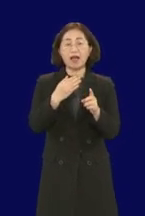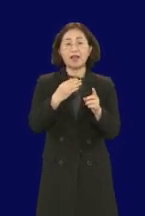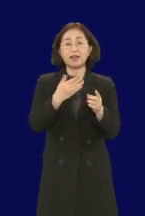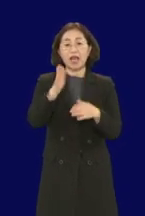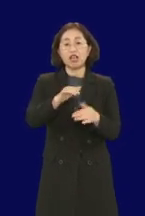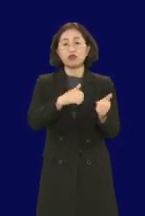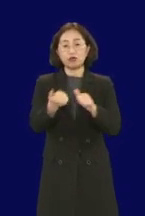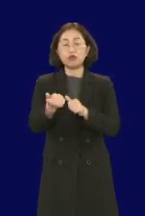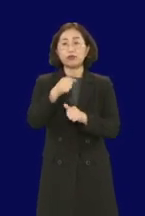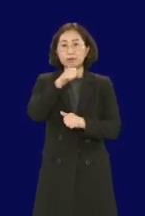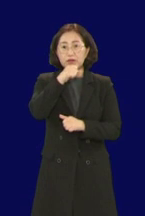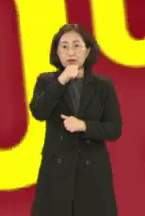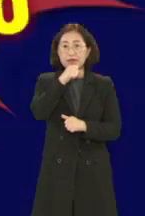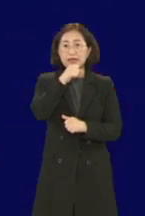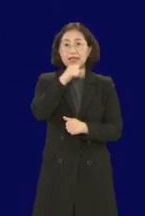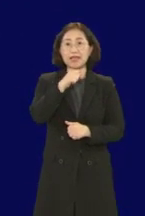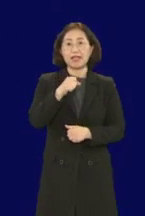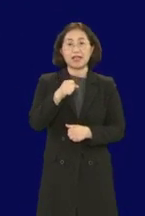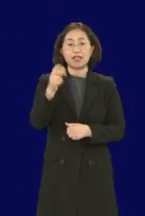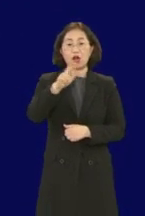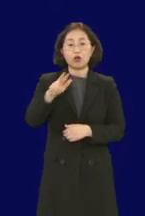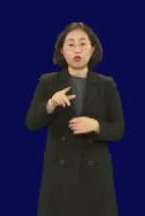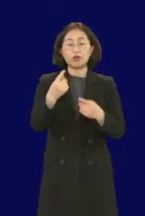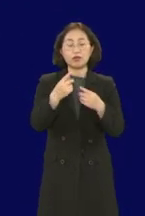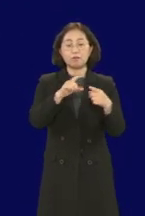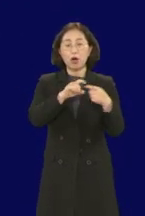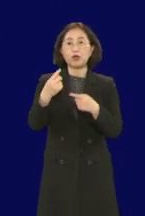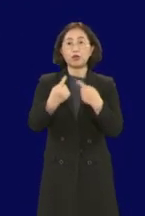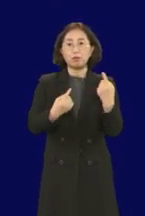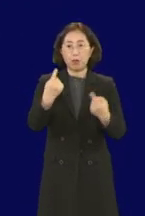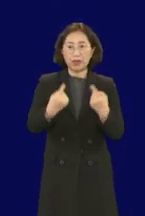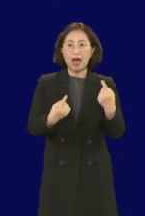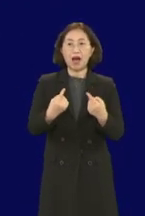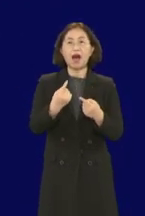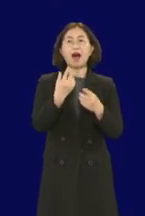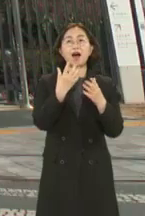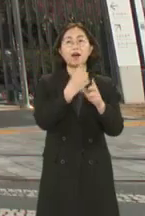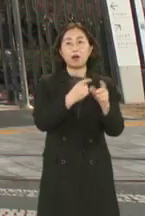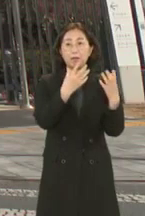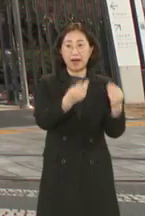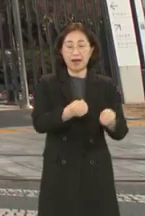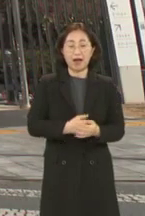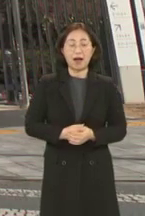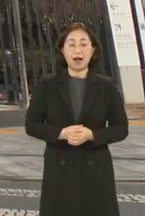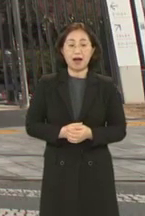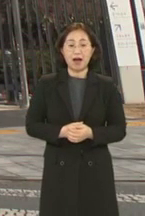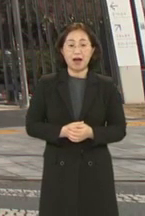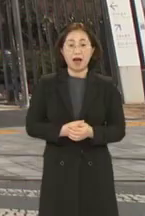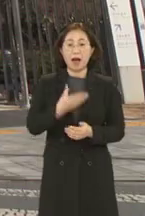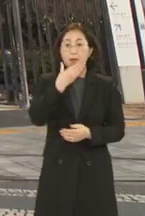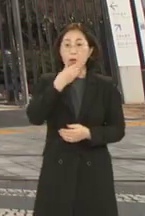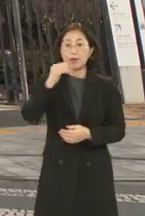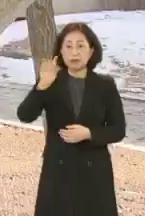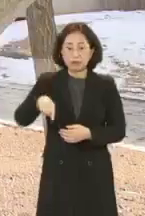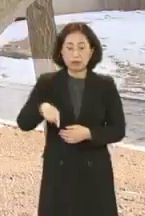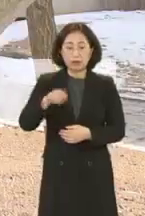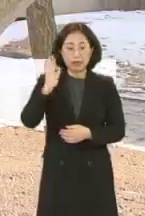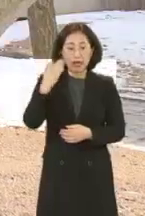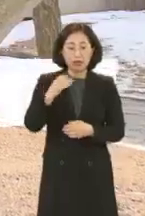충남은 44.7명으로 전국 평균 43.8명보다 높습니다. 이런 가운데 보건복지부는